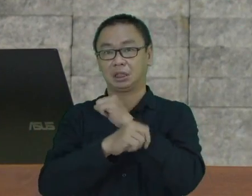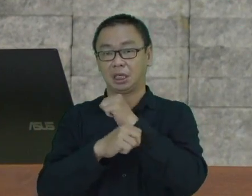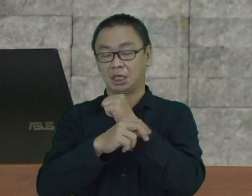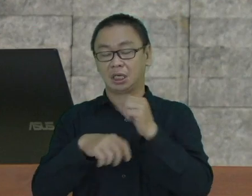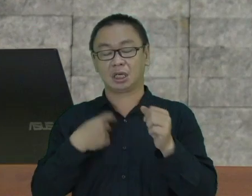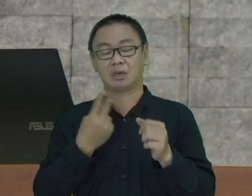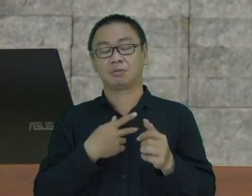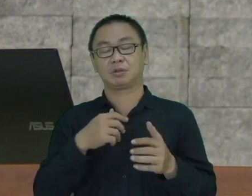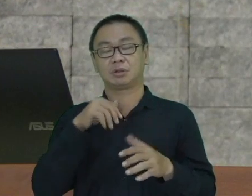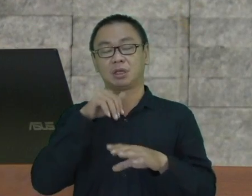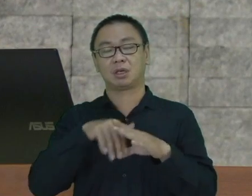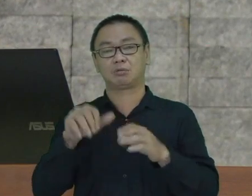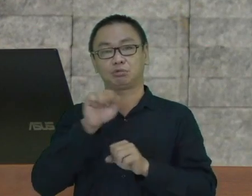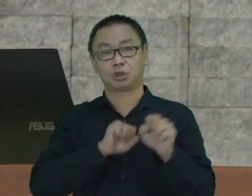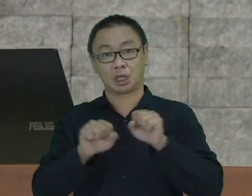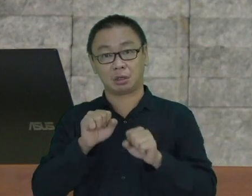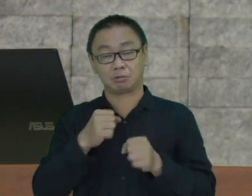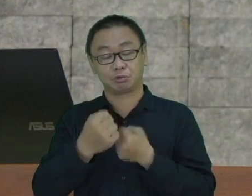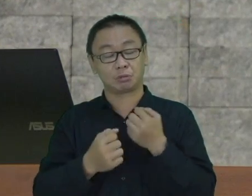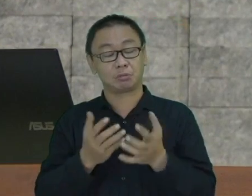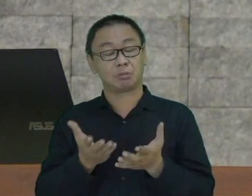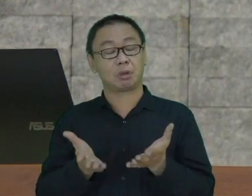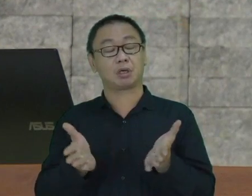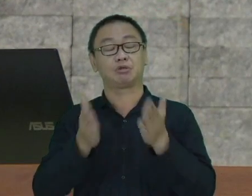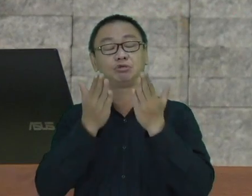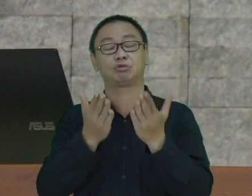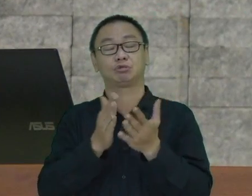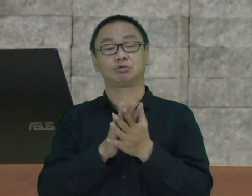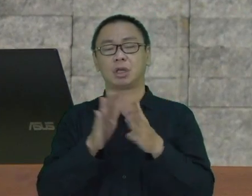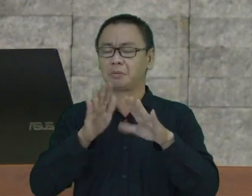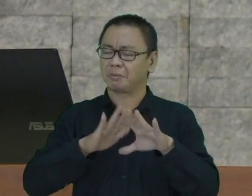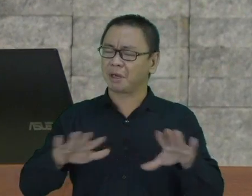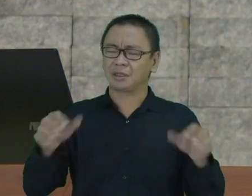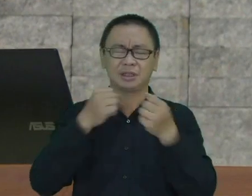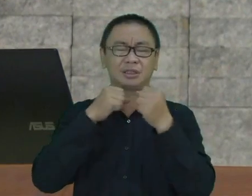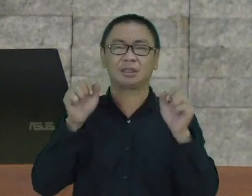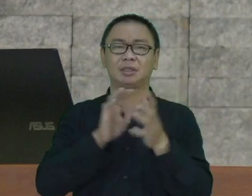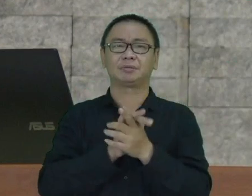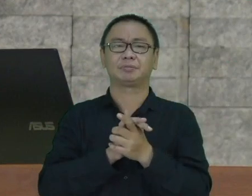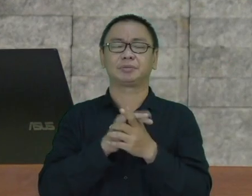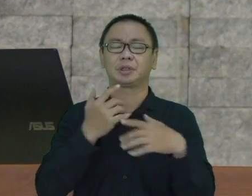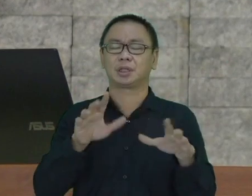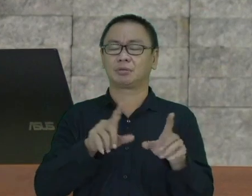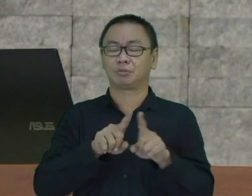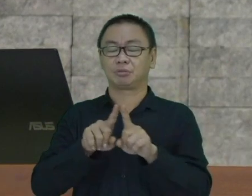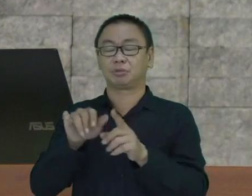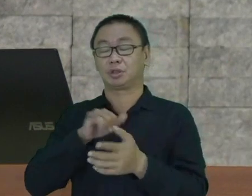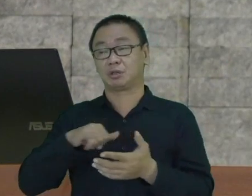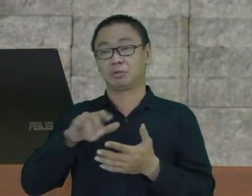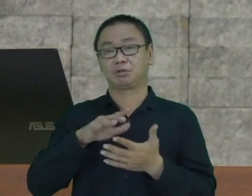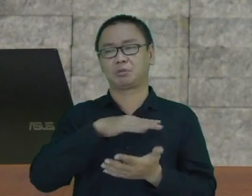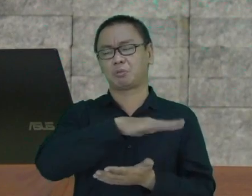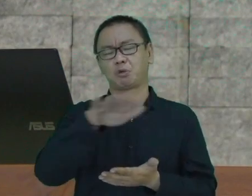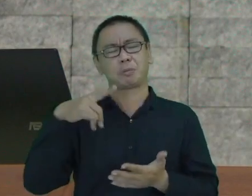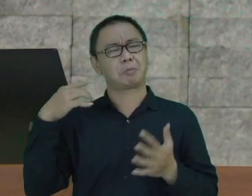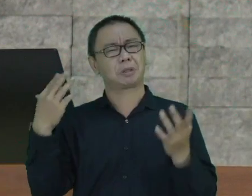untuk membangun akan damai sejahtera. Biarlah dengan kebersamaan dari seluruh masyarakat Indonesia